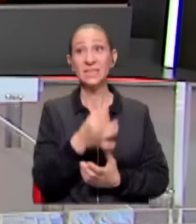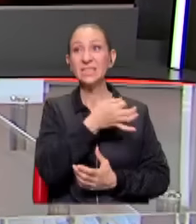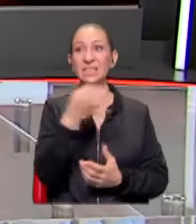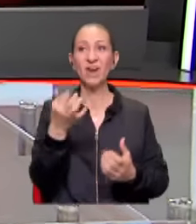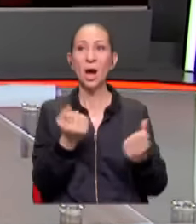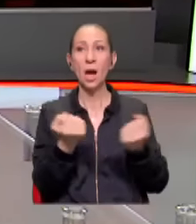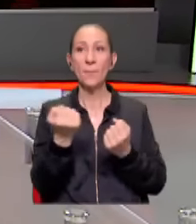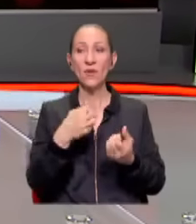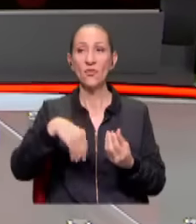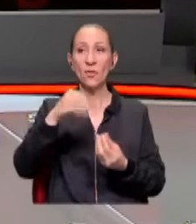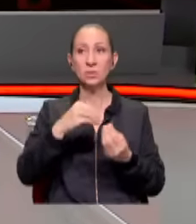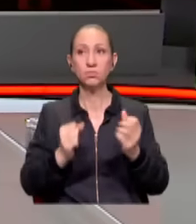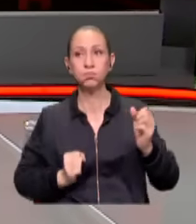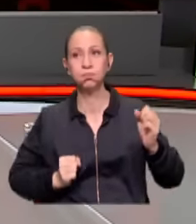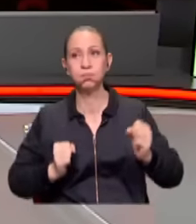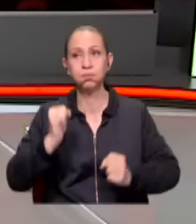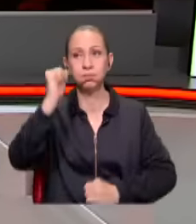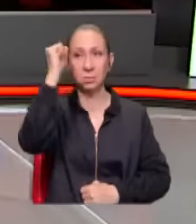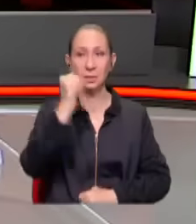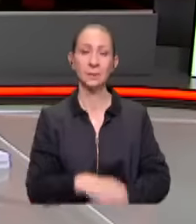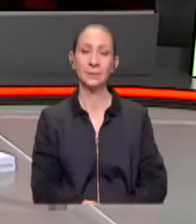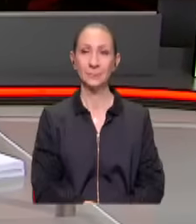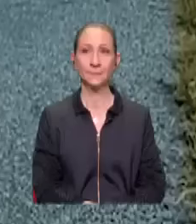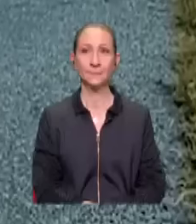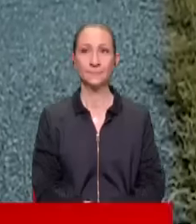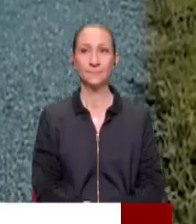Sıfır araçta faizler uçtu.